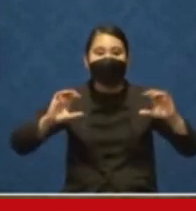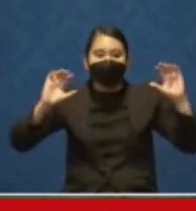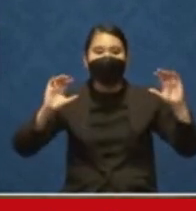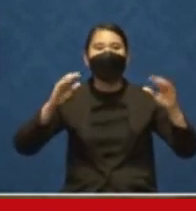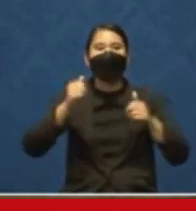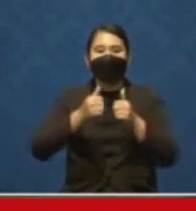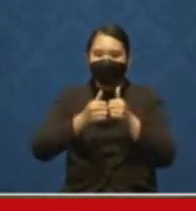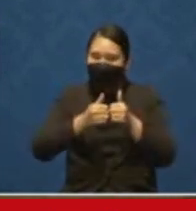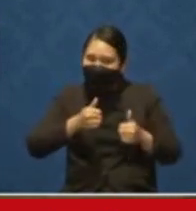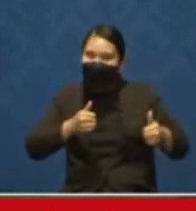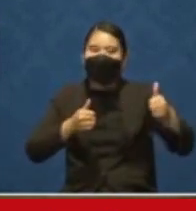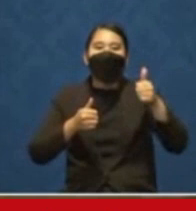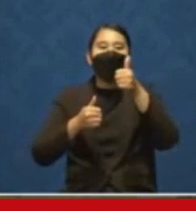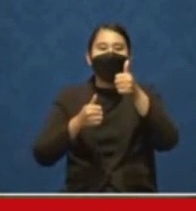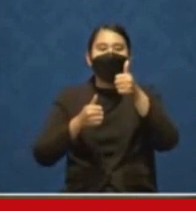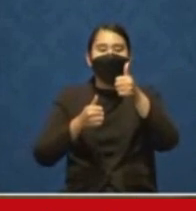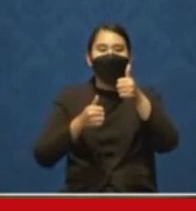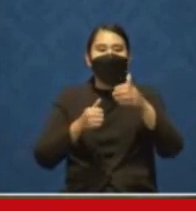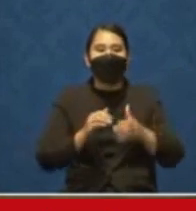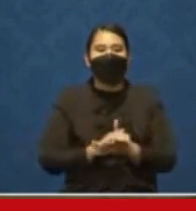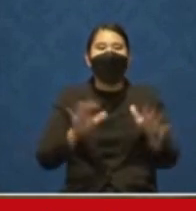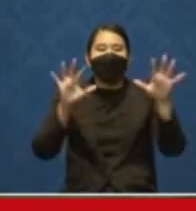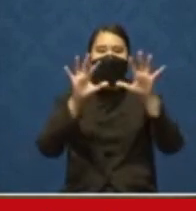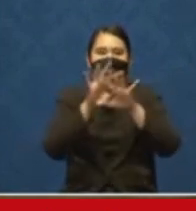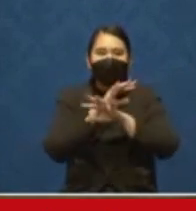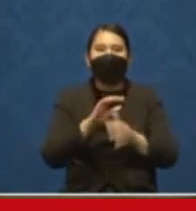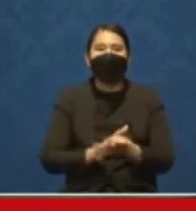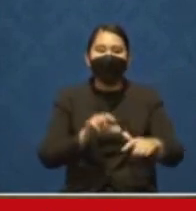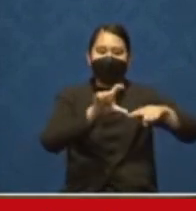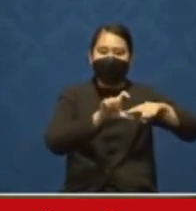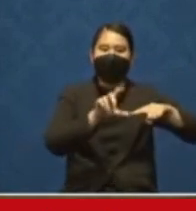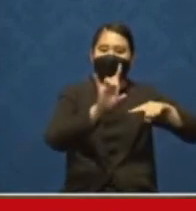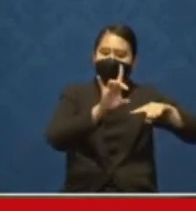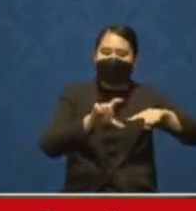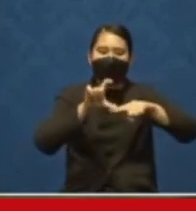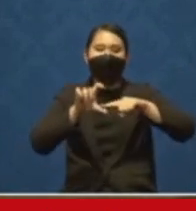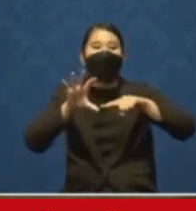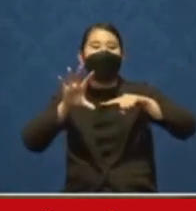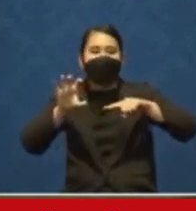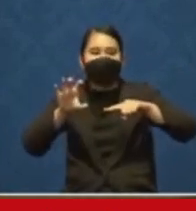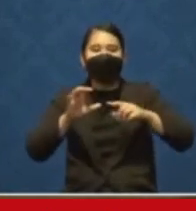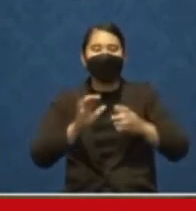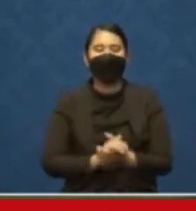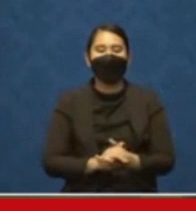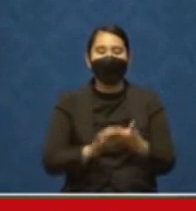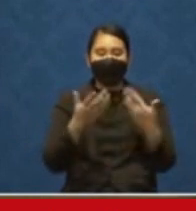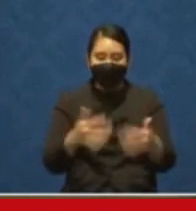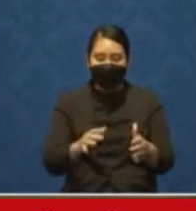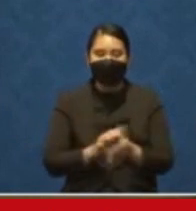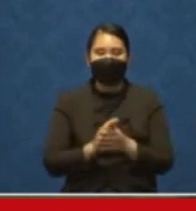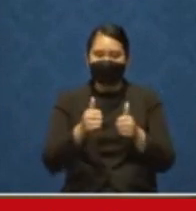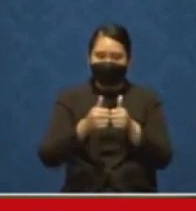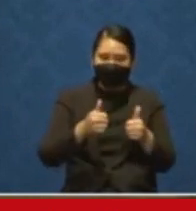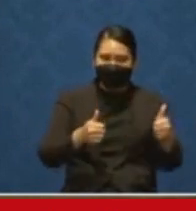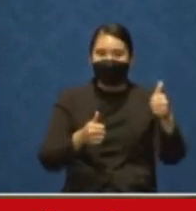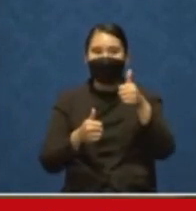มานานมาศาลฎีกากับสั่งให้กรมมลพิษชนะเรือรัฐบาลพลิกกลับมาชนะเหมือนไอ้ร้อยหาร